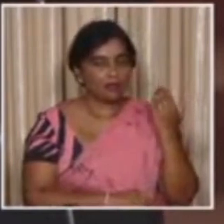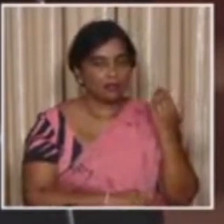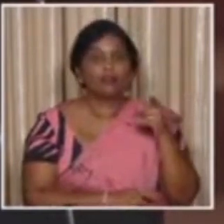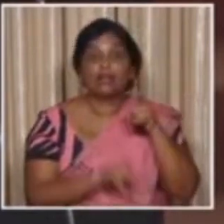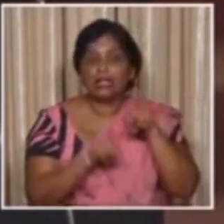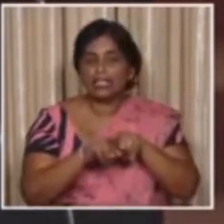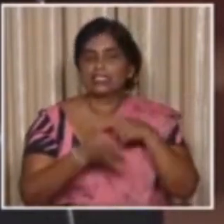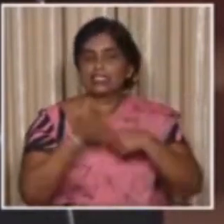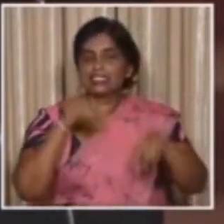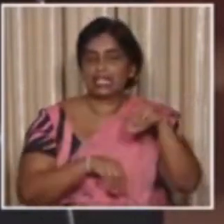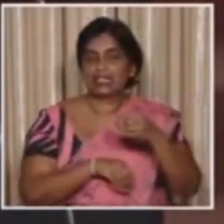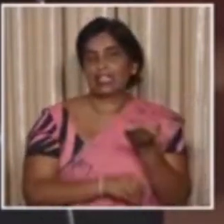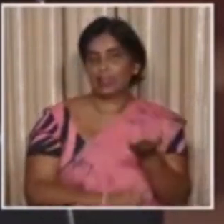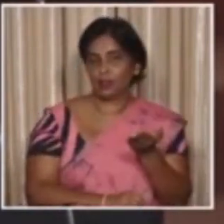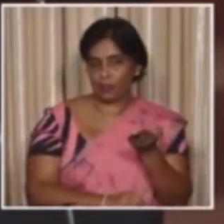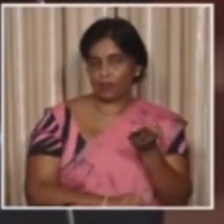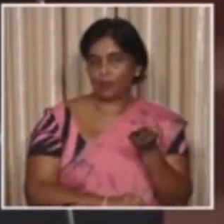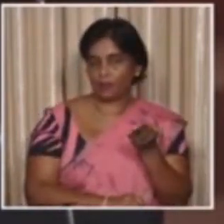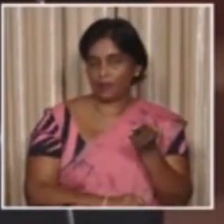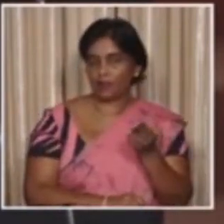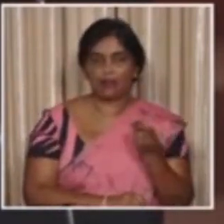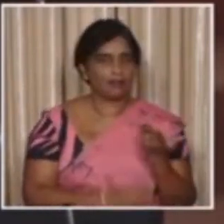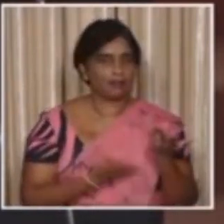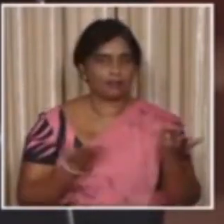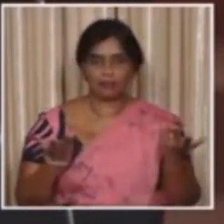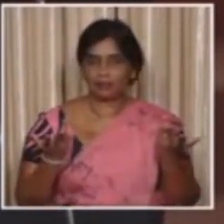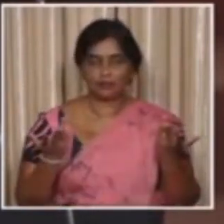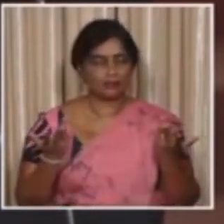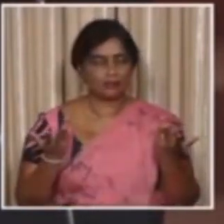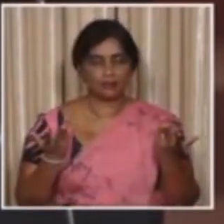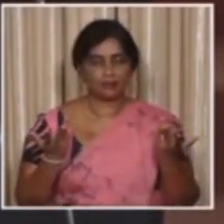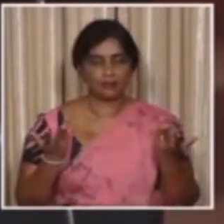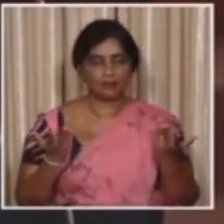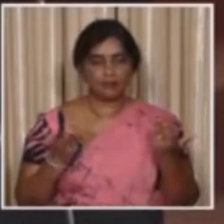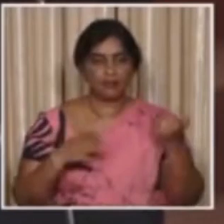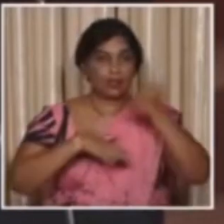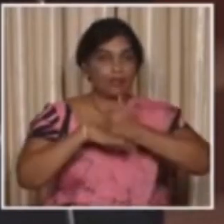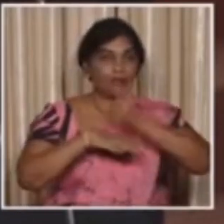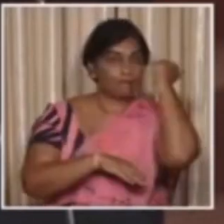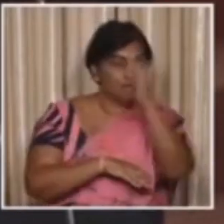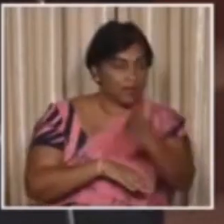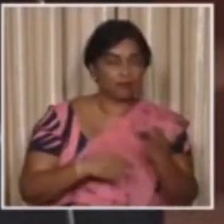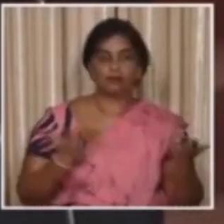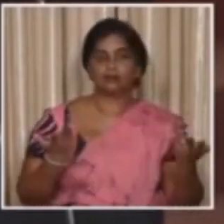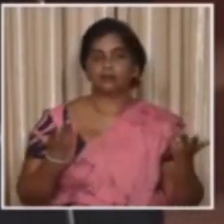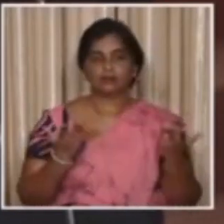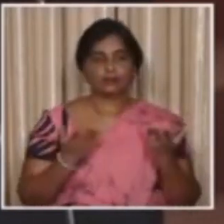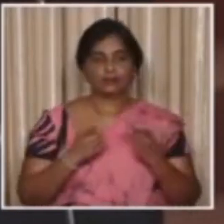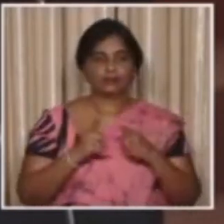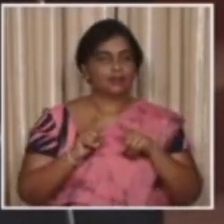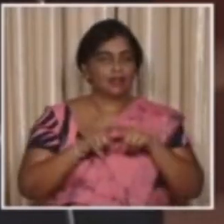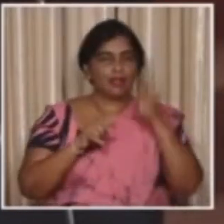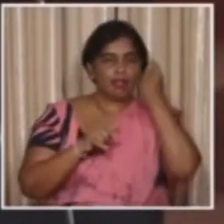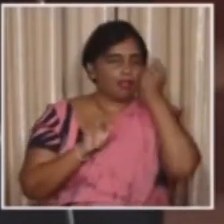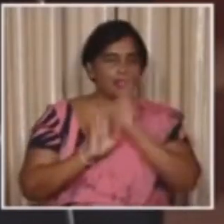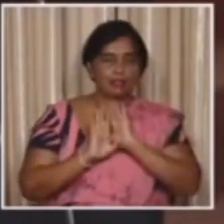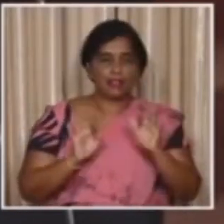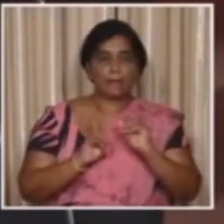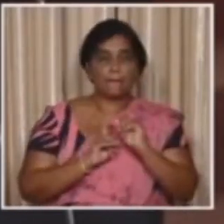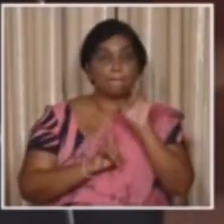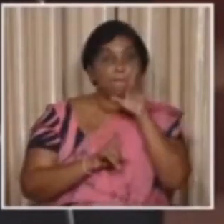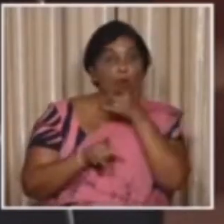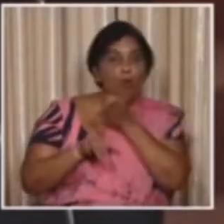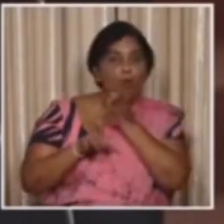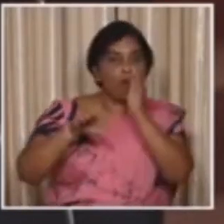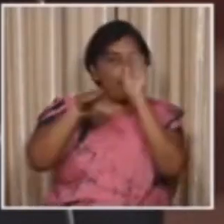ඒකයි අපි ඡන්දයක් ඉල්ලුවේ. නැත්තම් ඌලාසනේට ගෞරව කරන්නවත් වෙන කිසිම අදහසකින් නෙමෙයි මේ 15